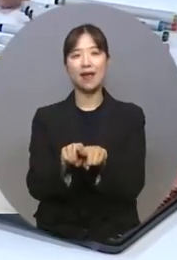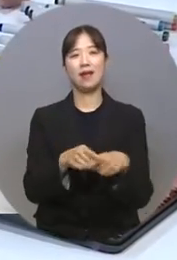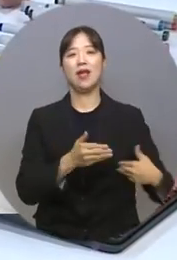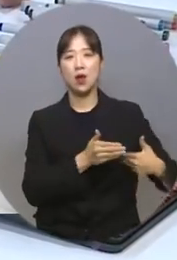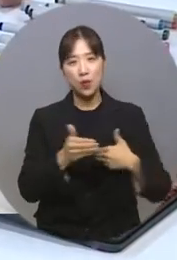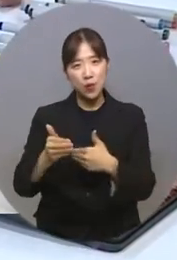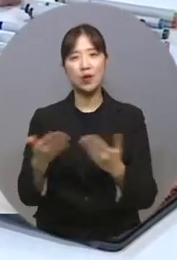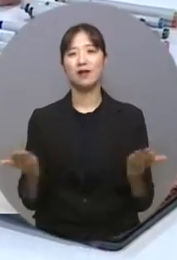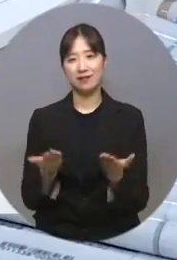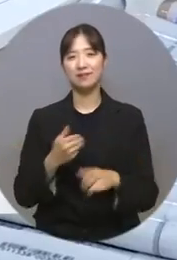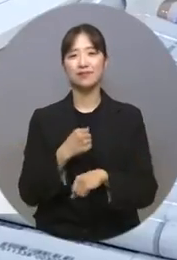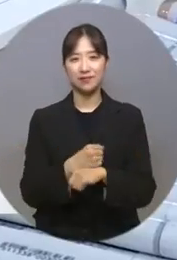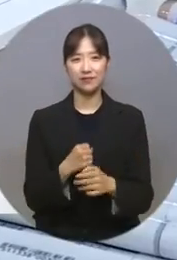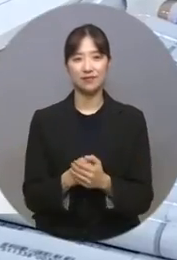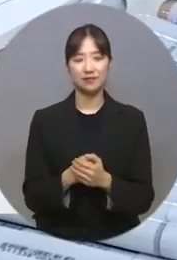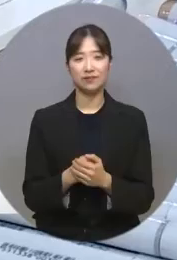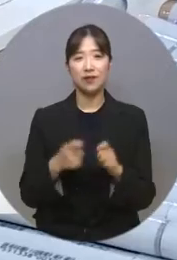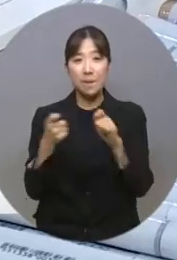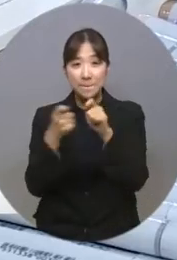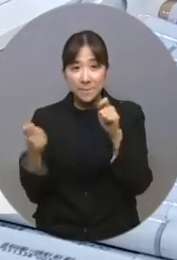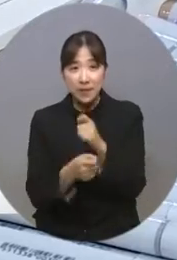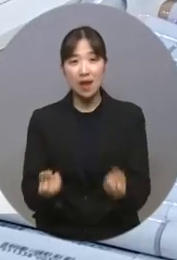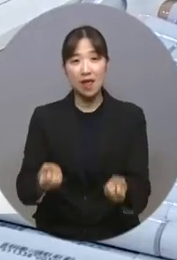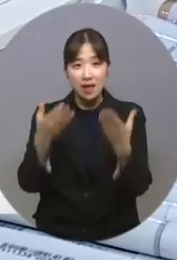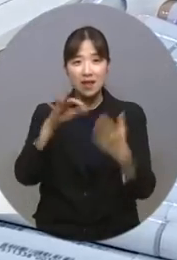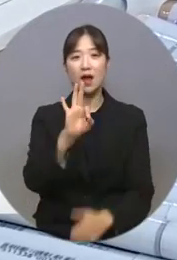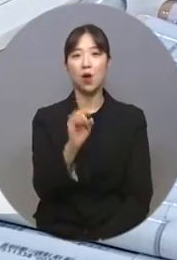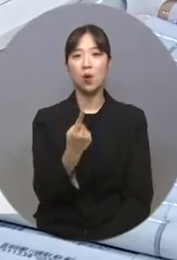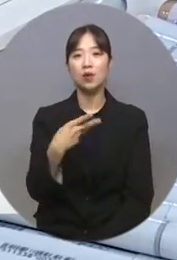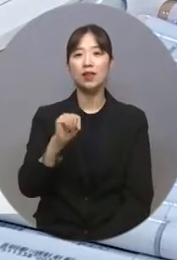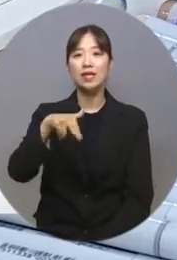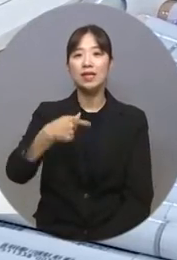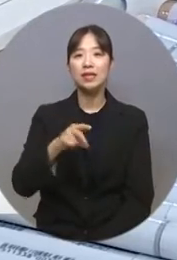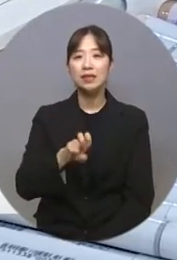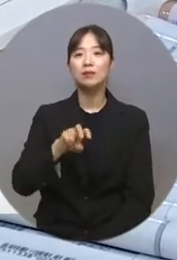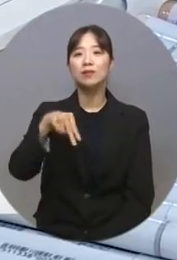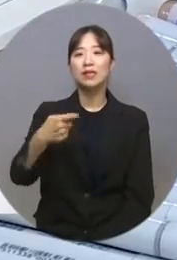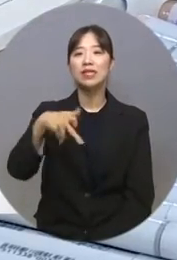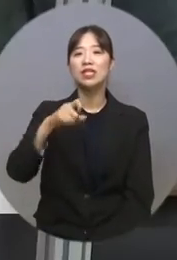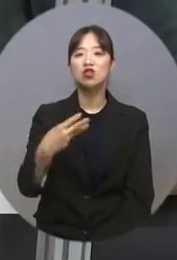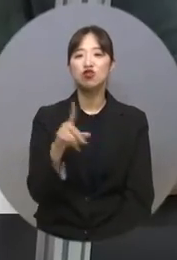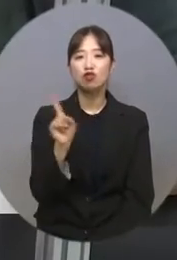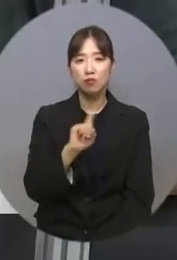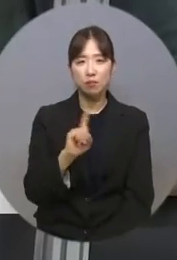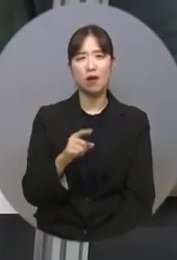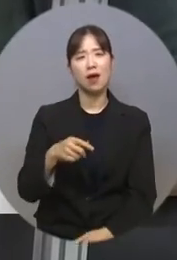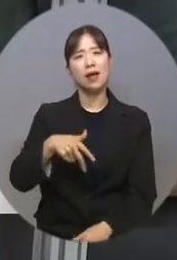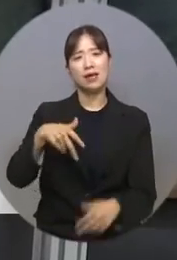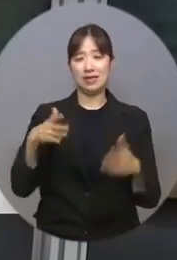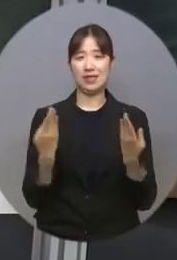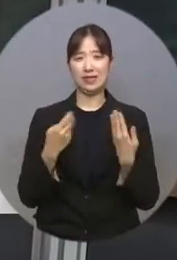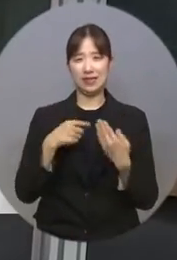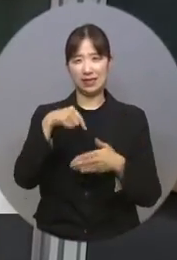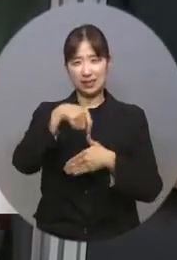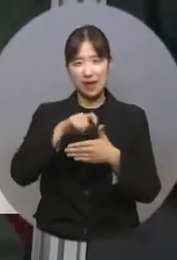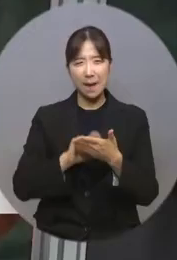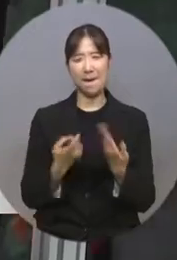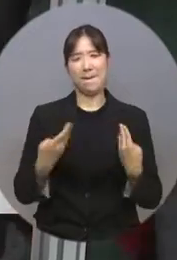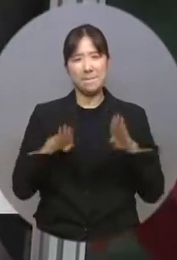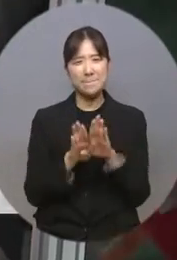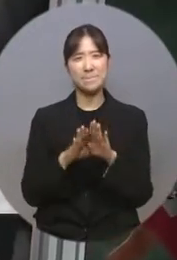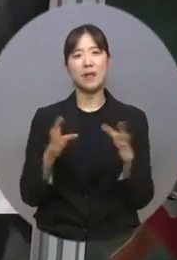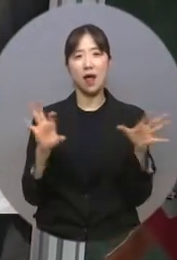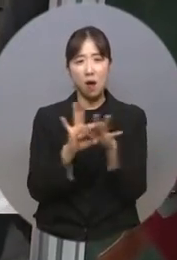주관합니다. 부대 행사인 오티즘 스쿨에서는 자폐 분야의 세계적 권위자인 정신의학과 김영신 교수를